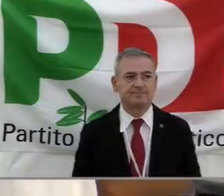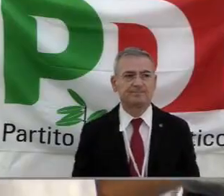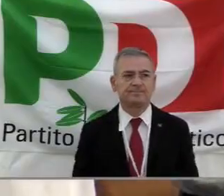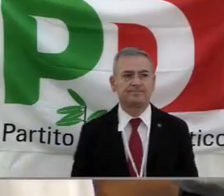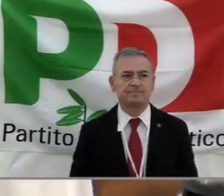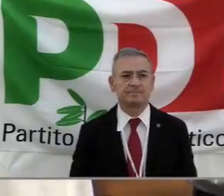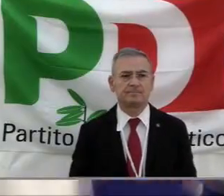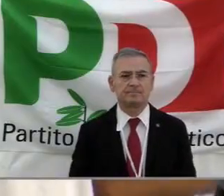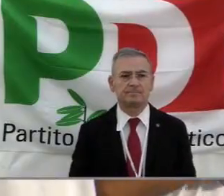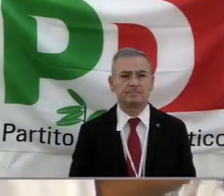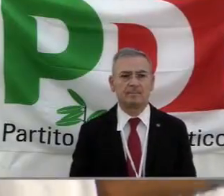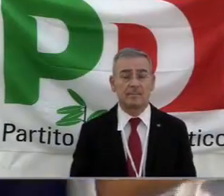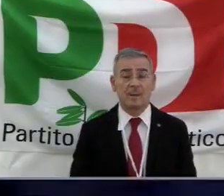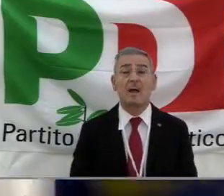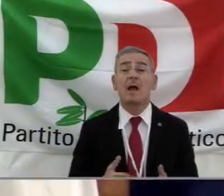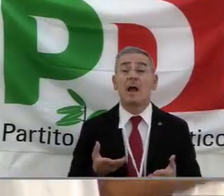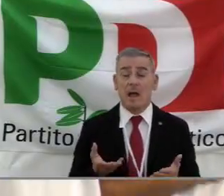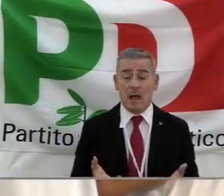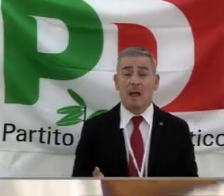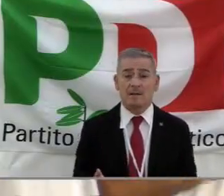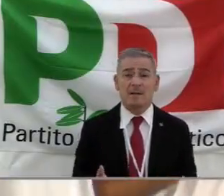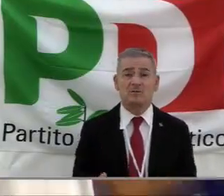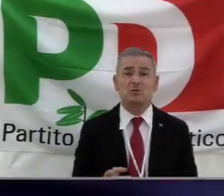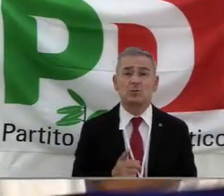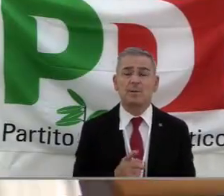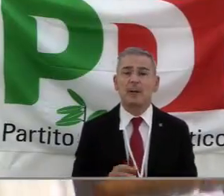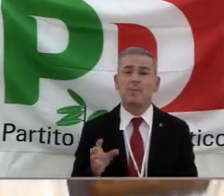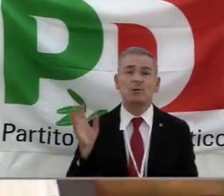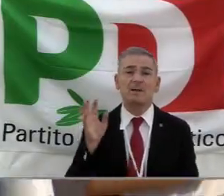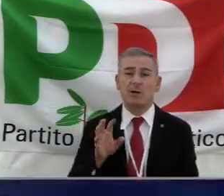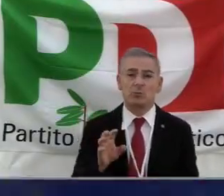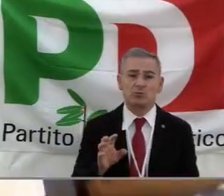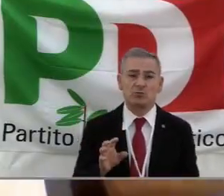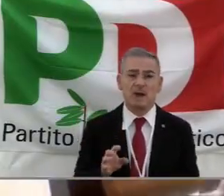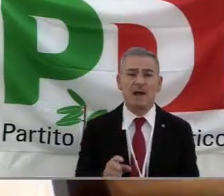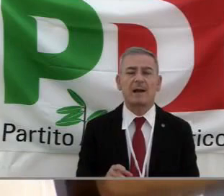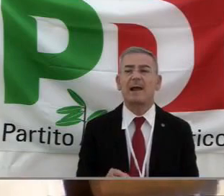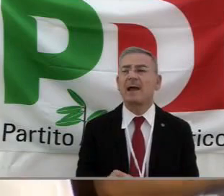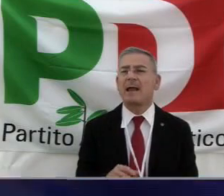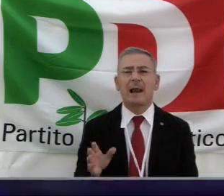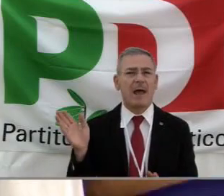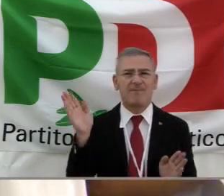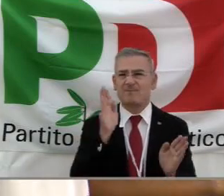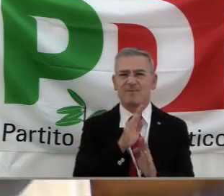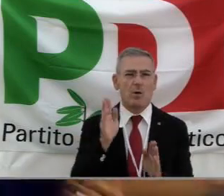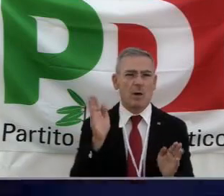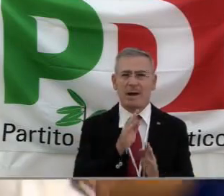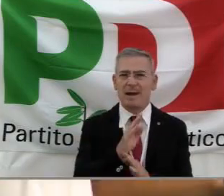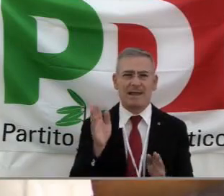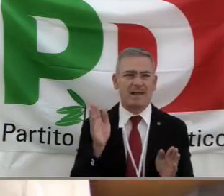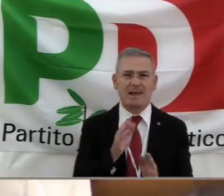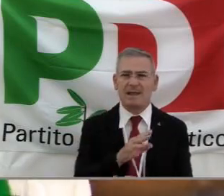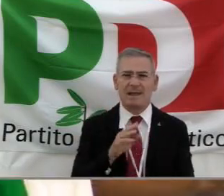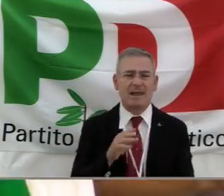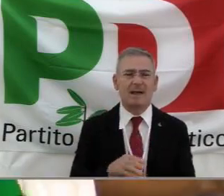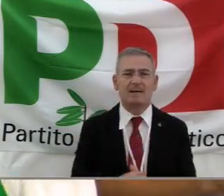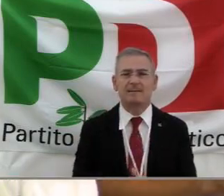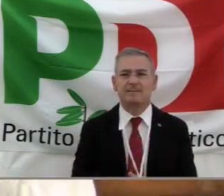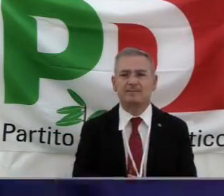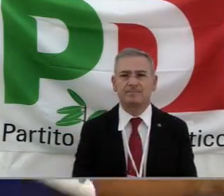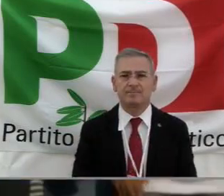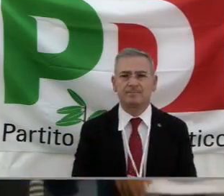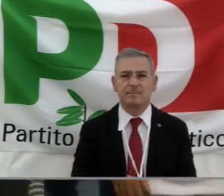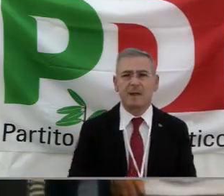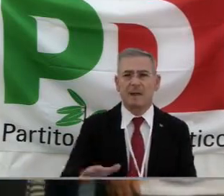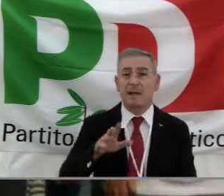Ed è la volta di denunciare anche da qui la follia che sta avvenendo